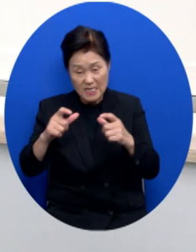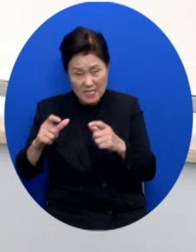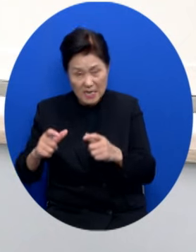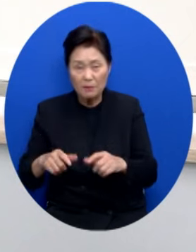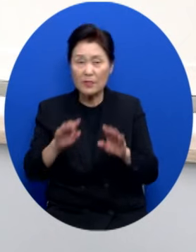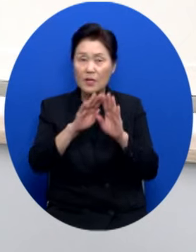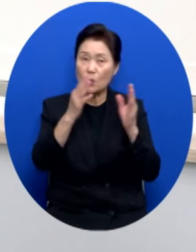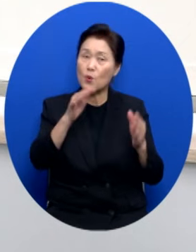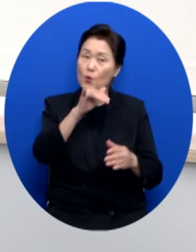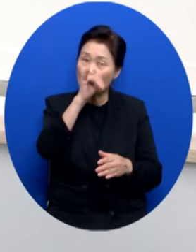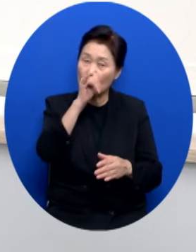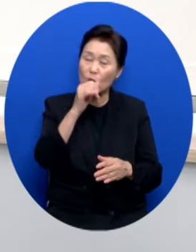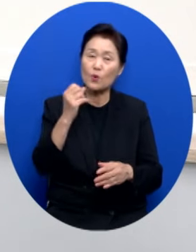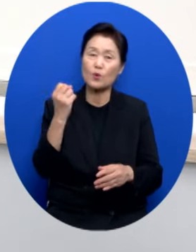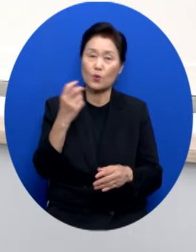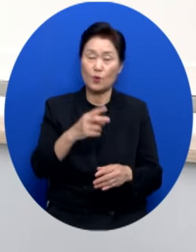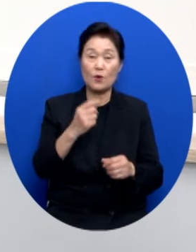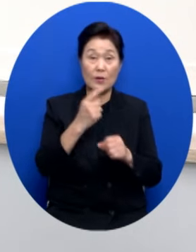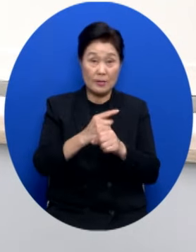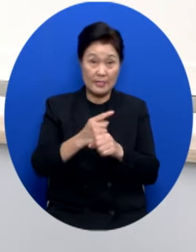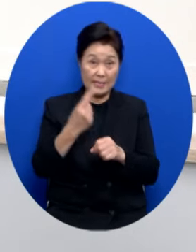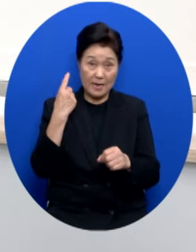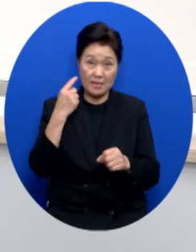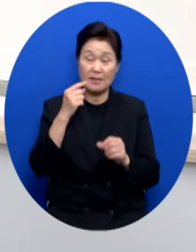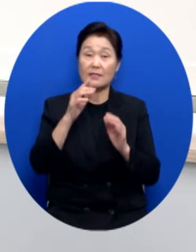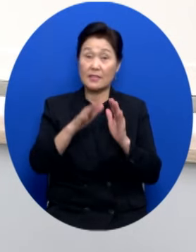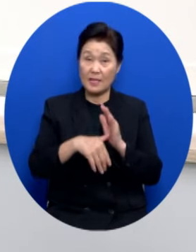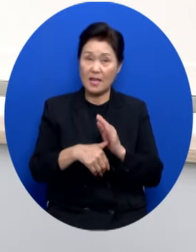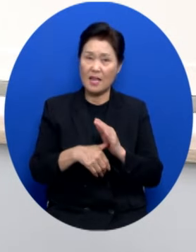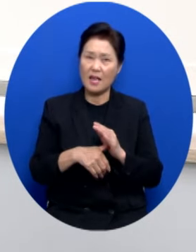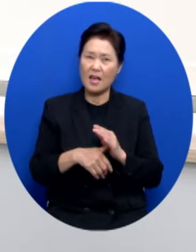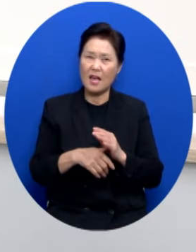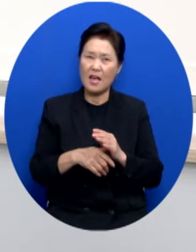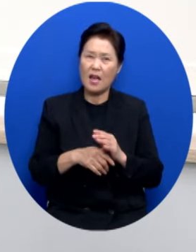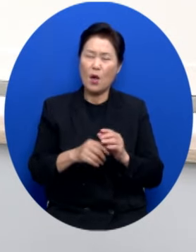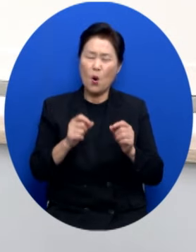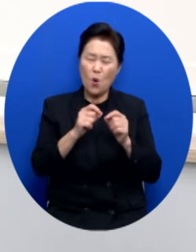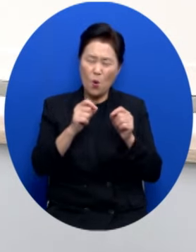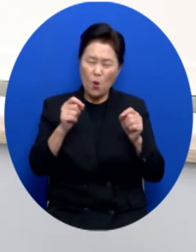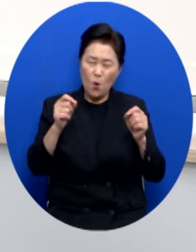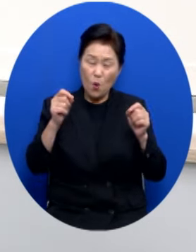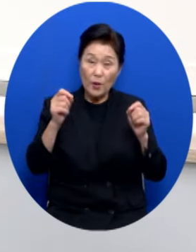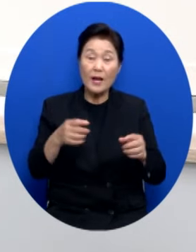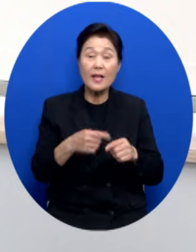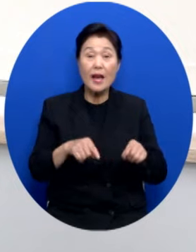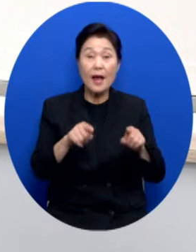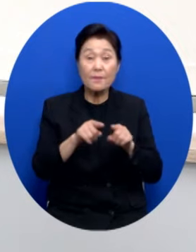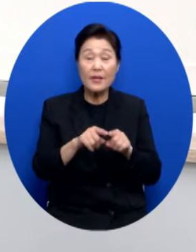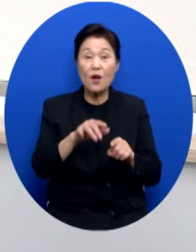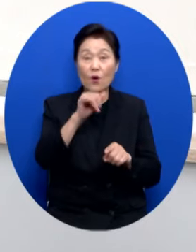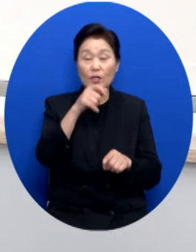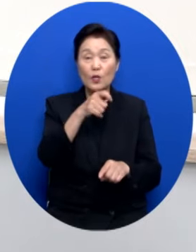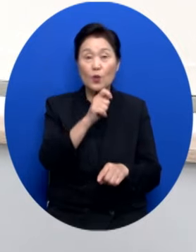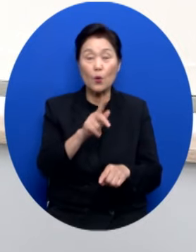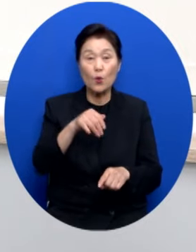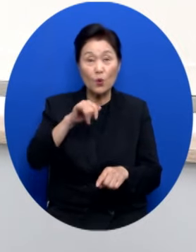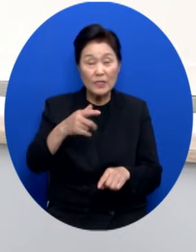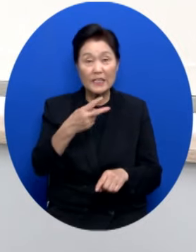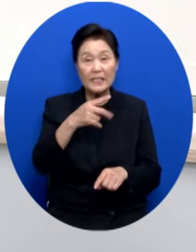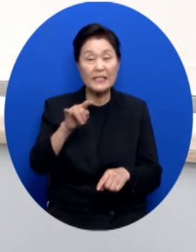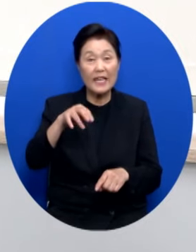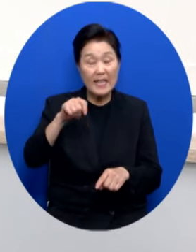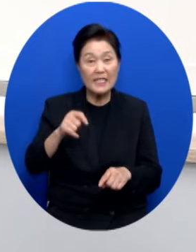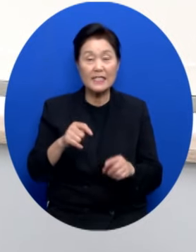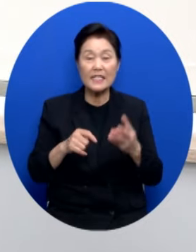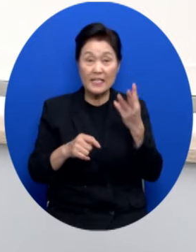무엇보다도 작년에 우리 오랫동안 같이 교제하던 고신과 대신 3개 교단이